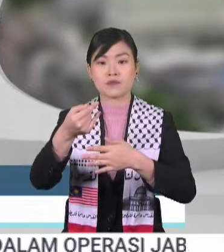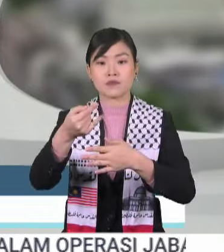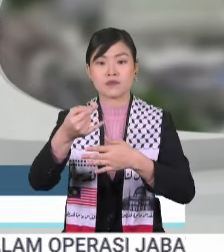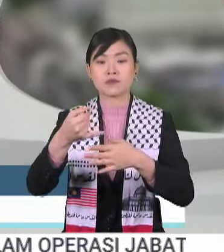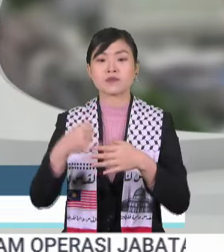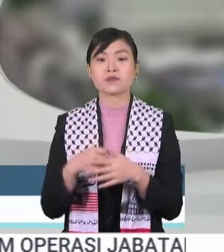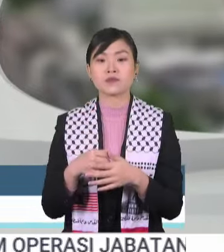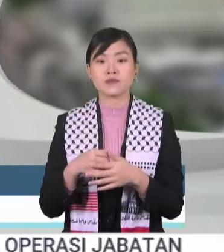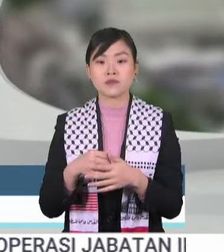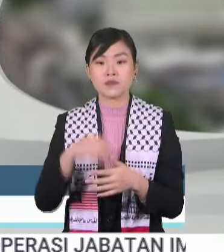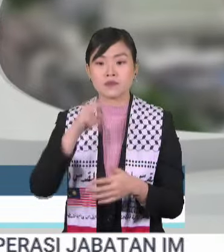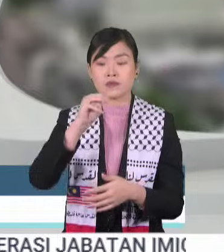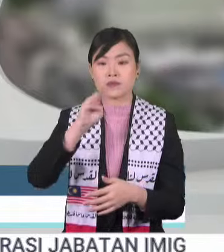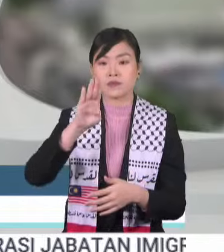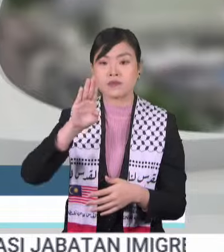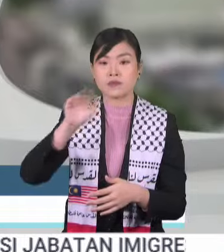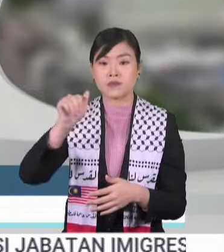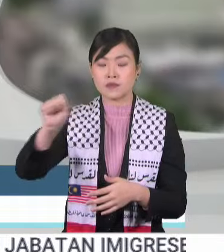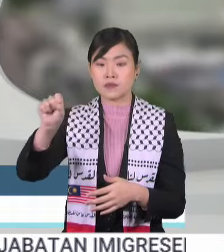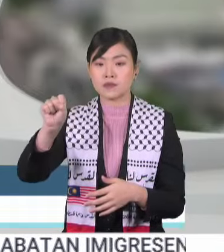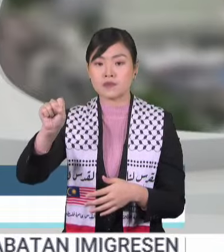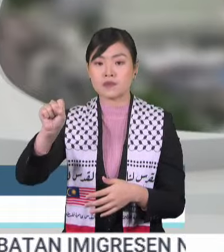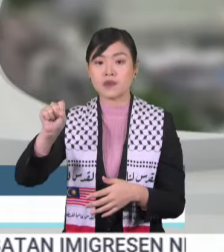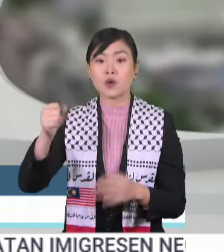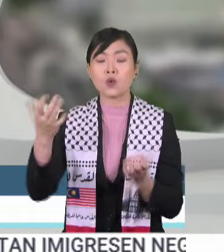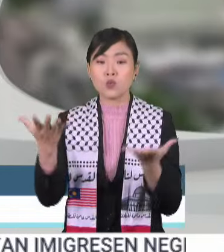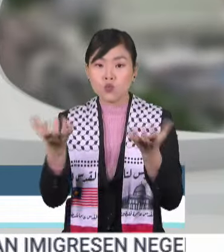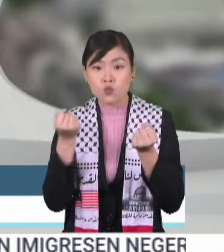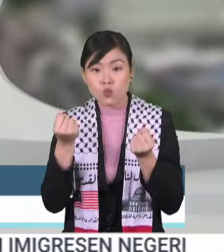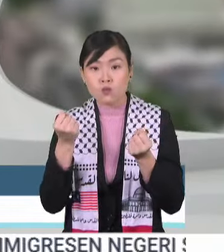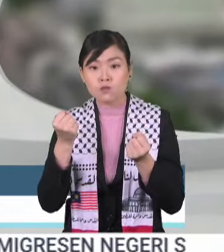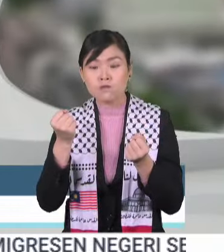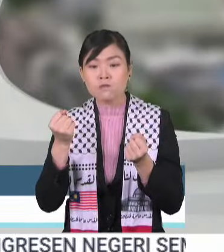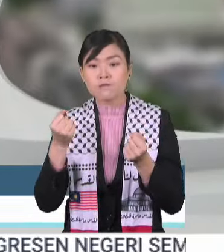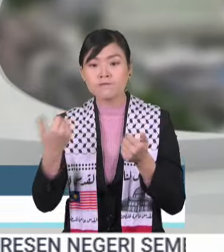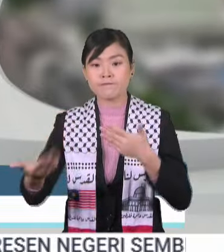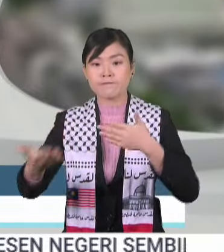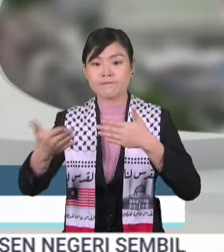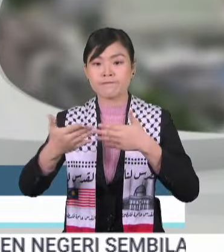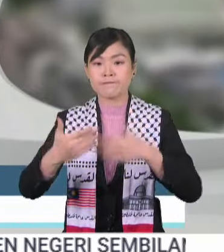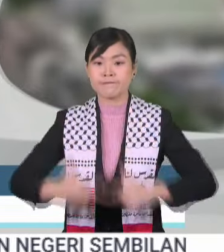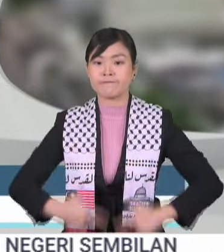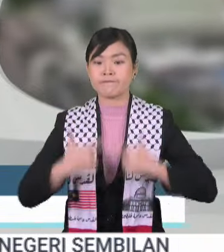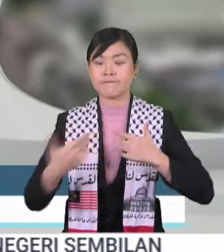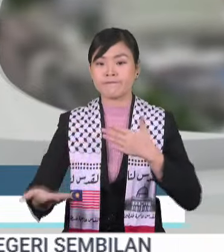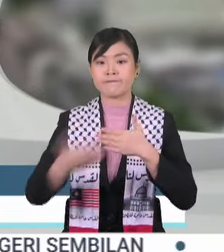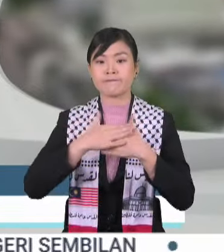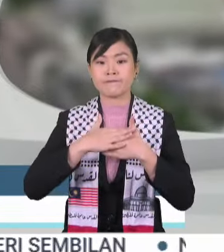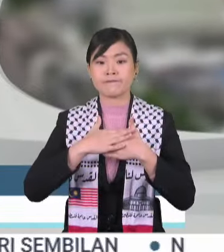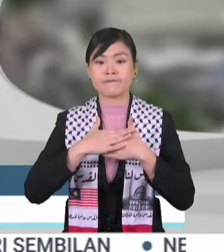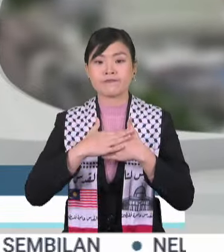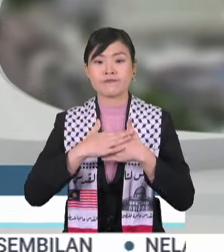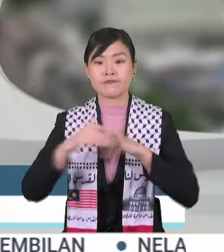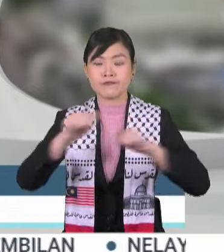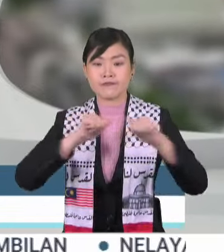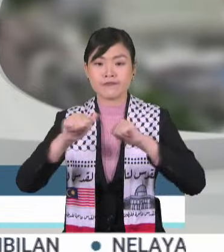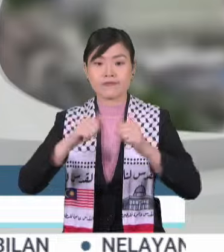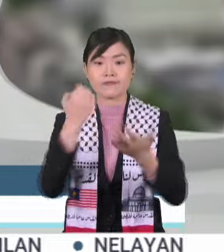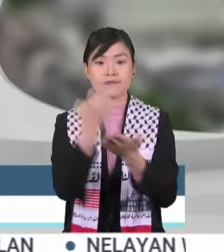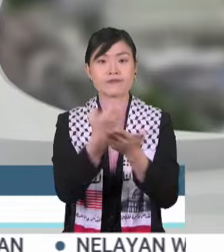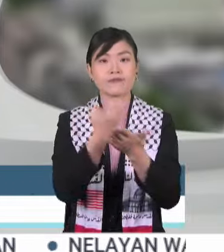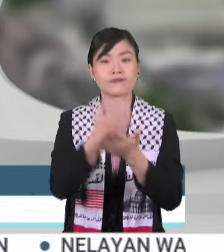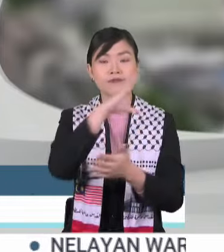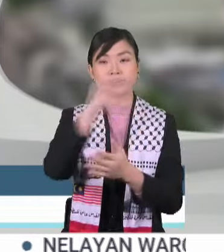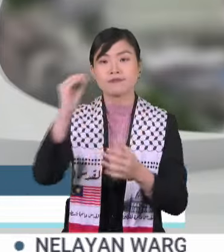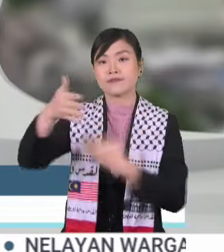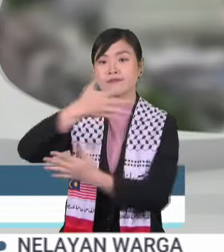alustar mbas itu bagi menghidupkan kembali kawasan tumpuan orang ramai dengan aktiviti ekonomi dan